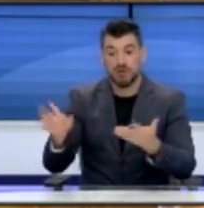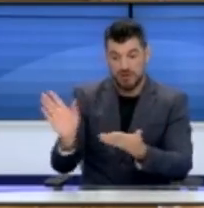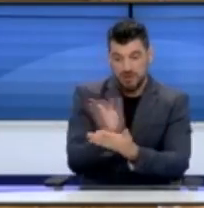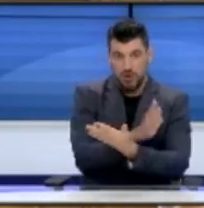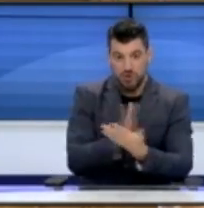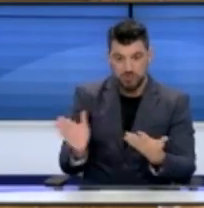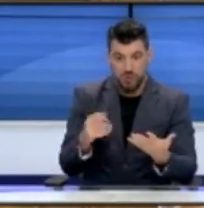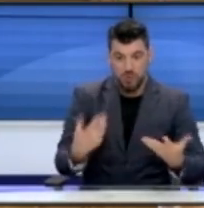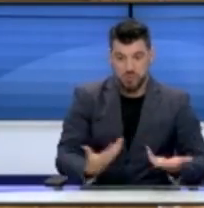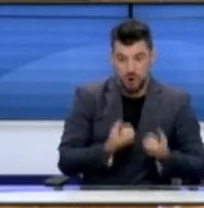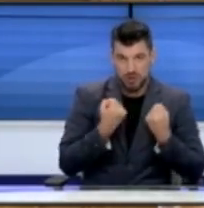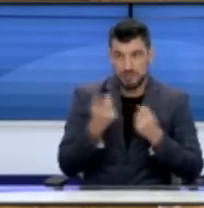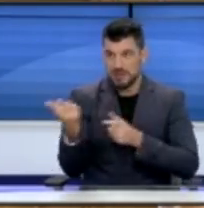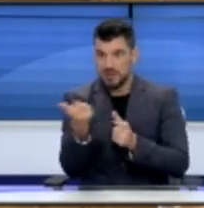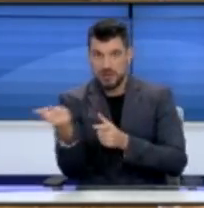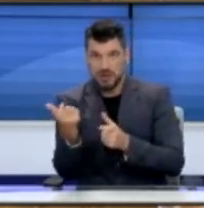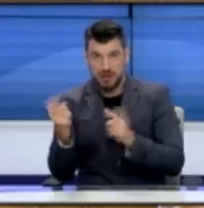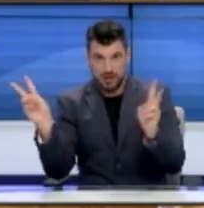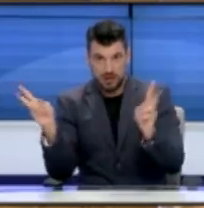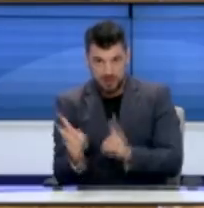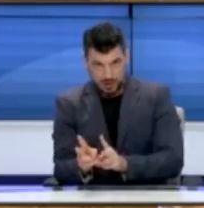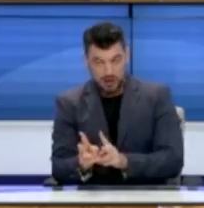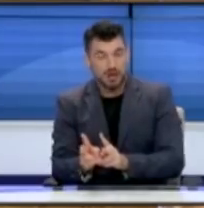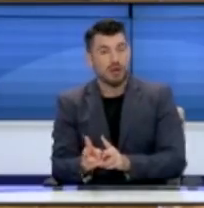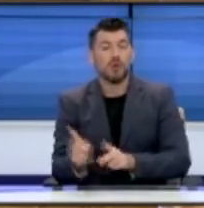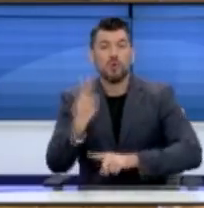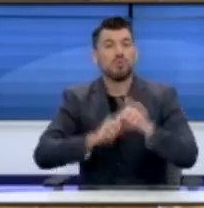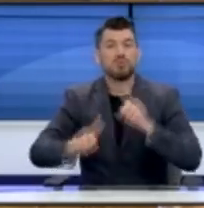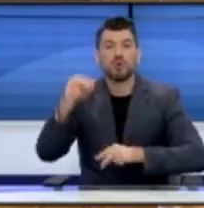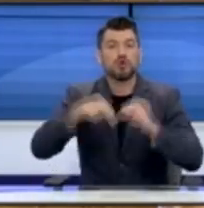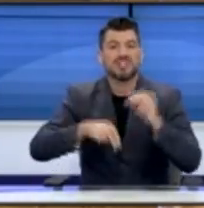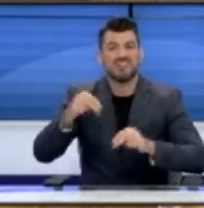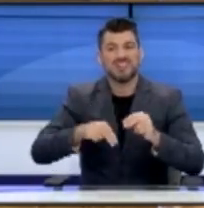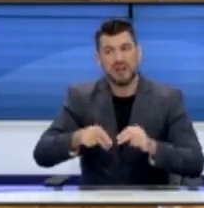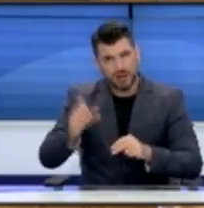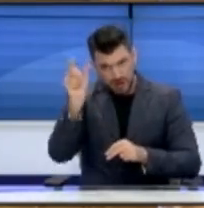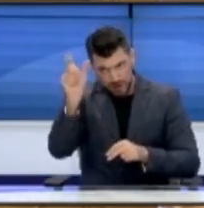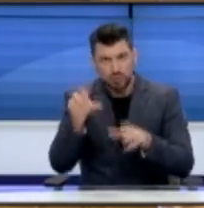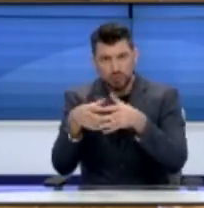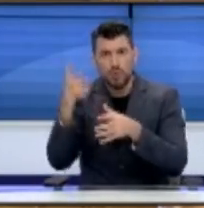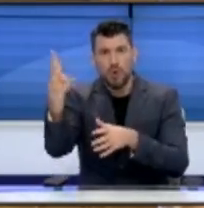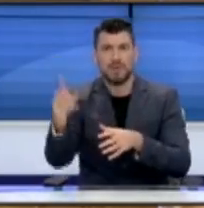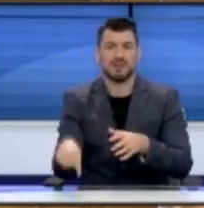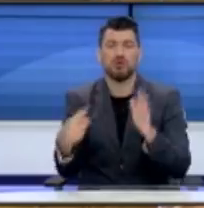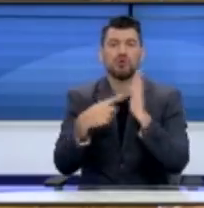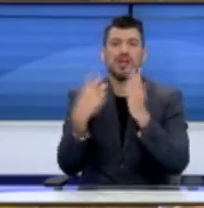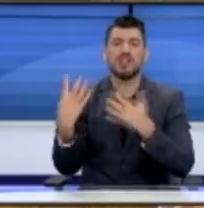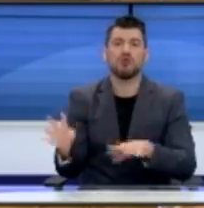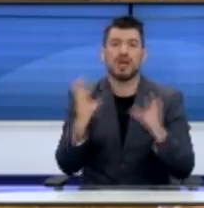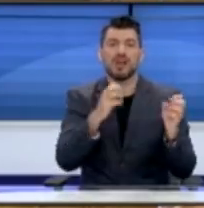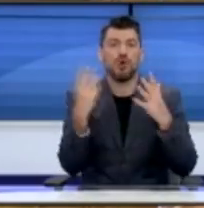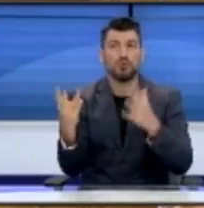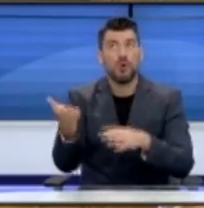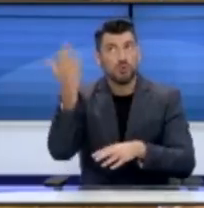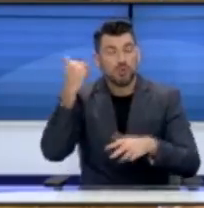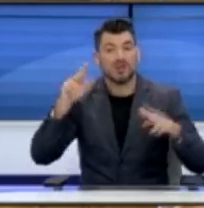της πρόληψης από την καταστολή θεσμοθετήθηκε επί των ημερών σας το 1998 επί κυβέρνησης